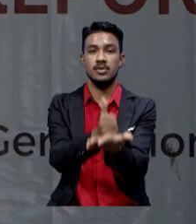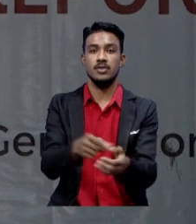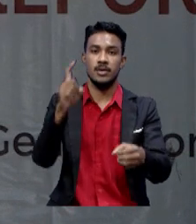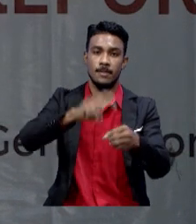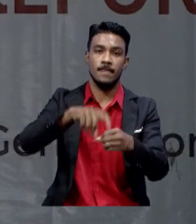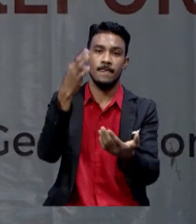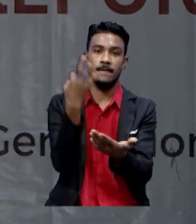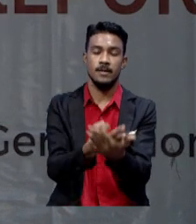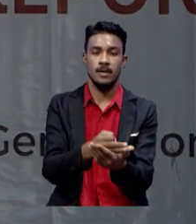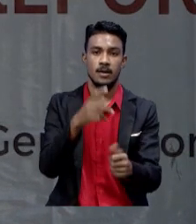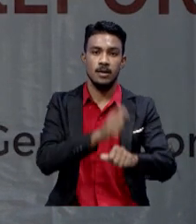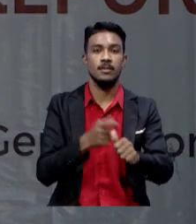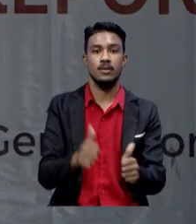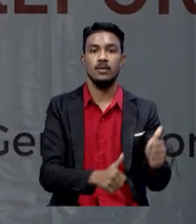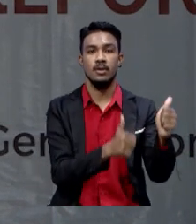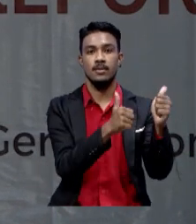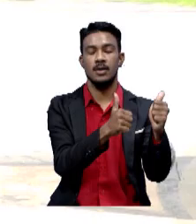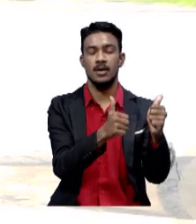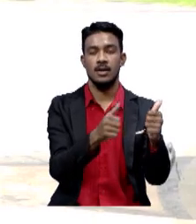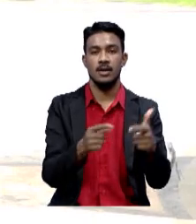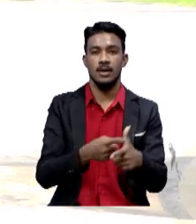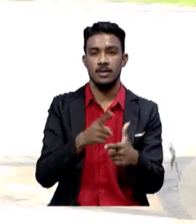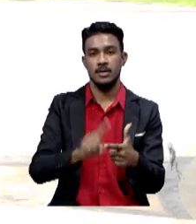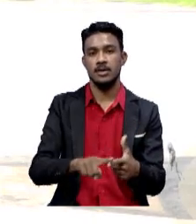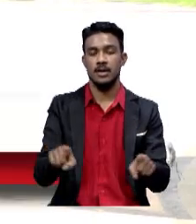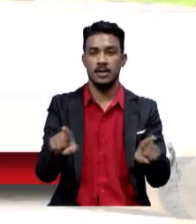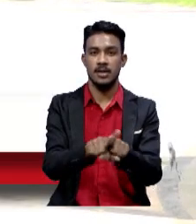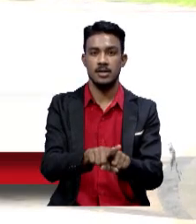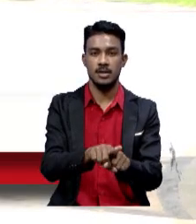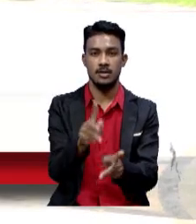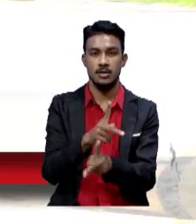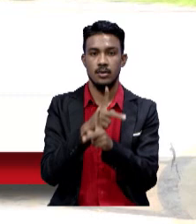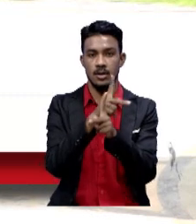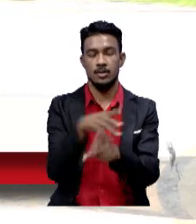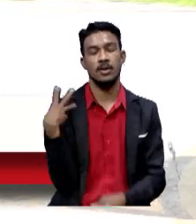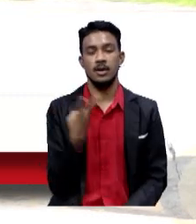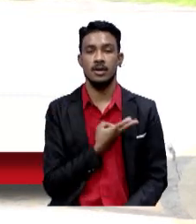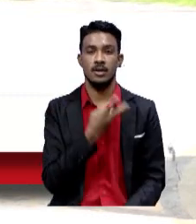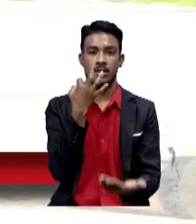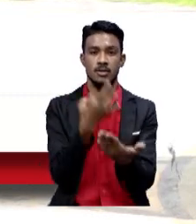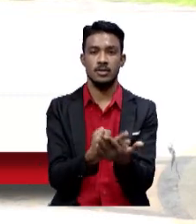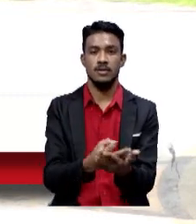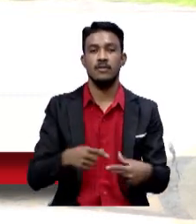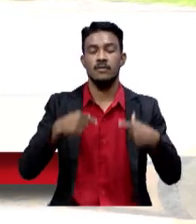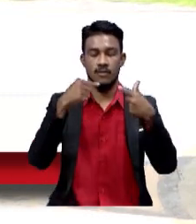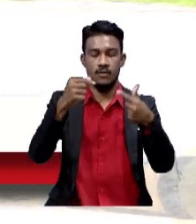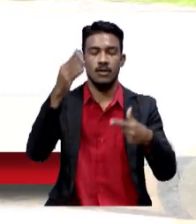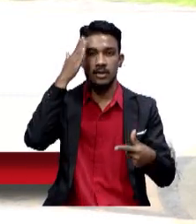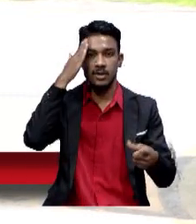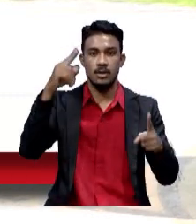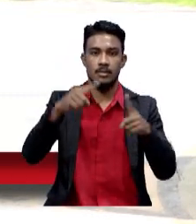iha tempo tu irmai. Sa nebe hane san gestor ba tene fundo ida ne fo tene tiana ba publiko